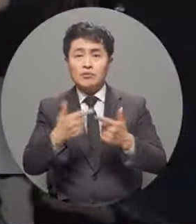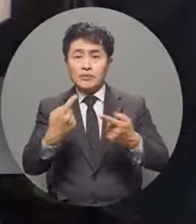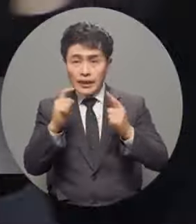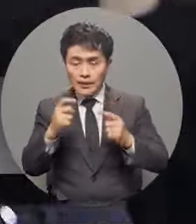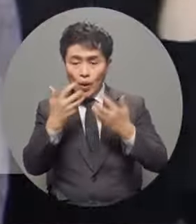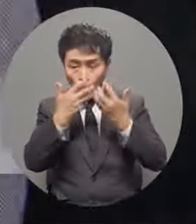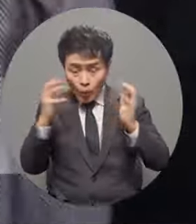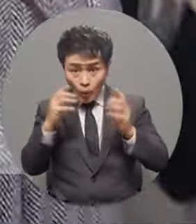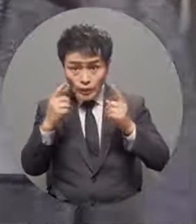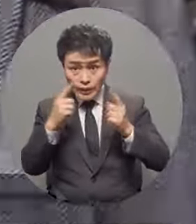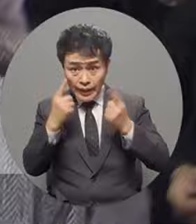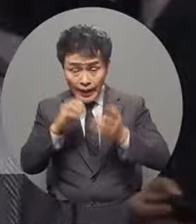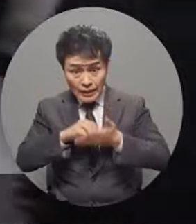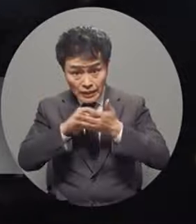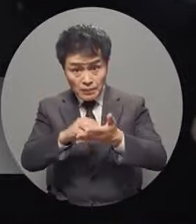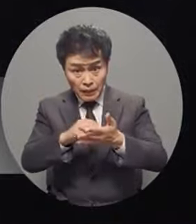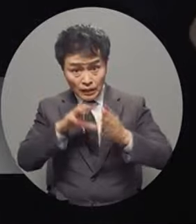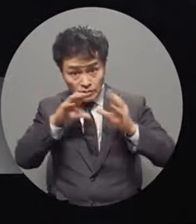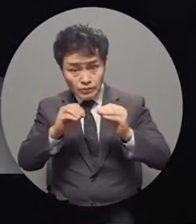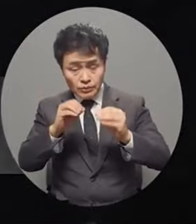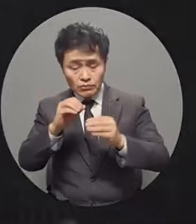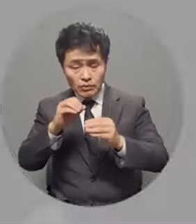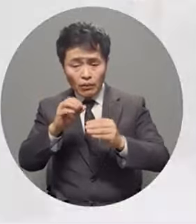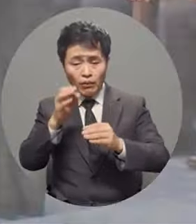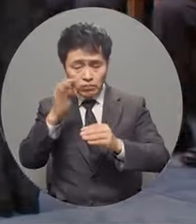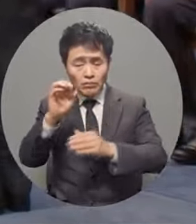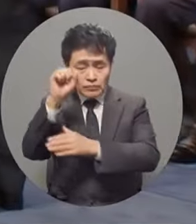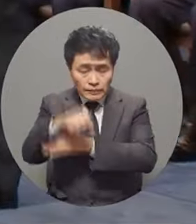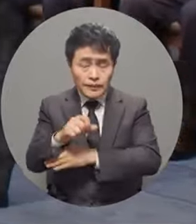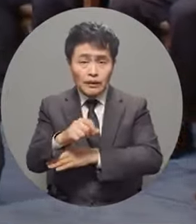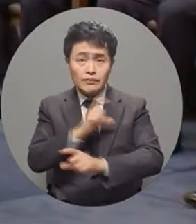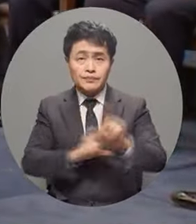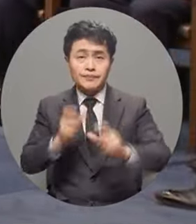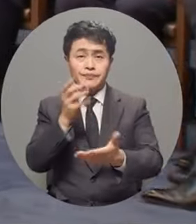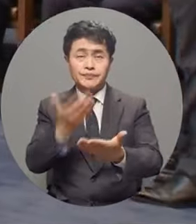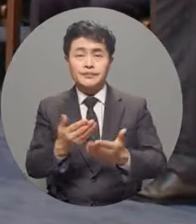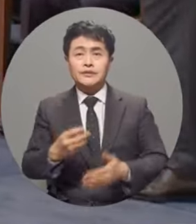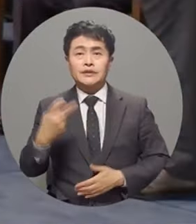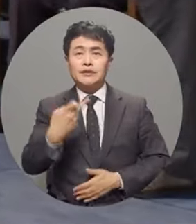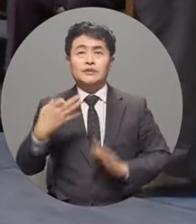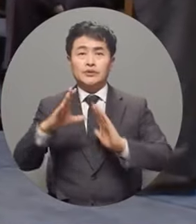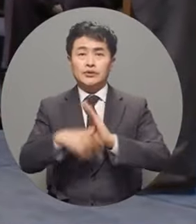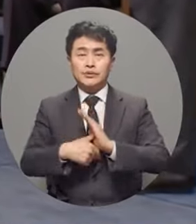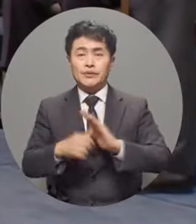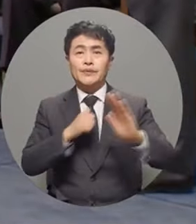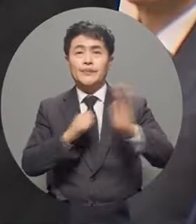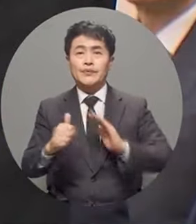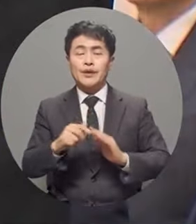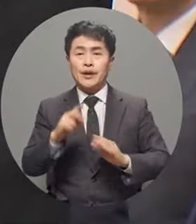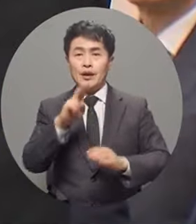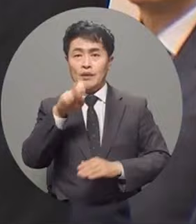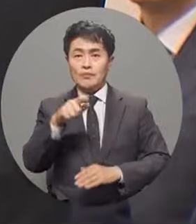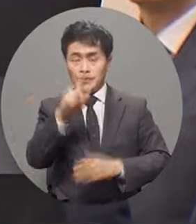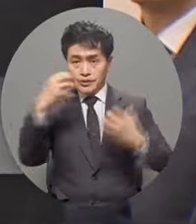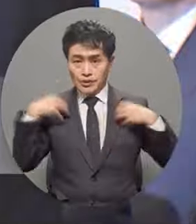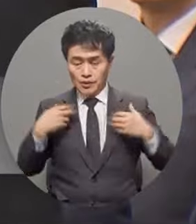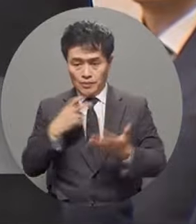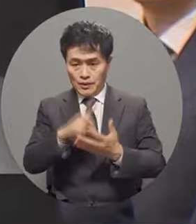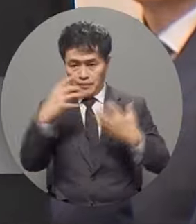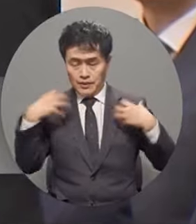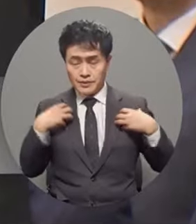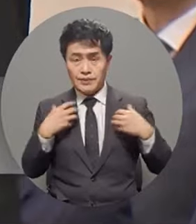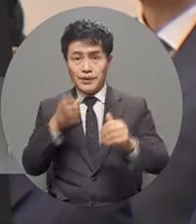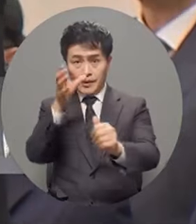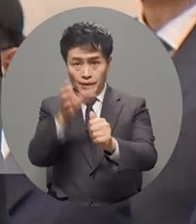입학 취소를 수용한 점을 고려했다고 덧붙였습니다. 2019년 조국 대표가 문재인 정부 당시 법무부 장관으로 지명된